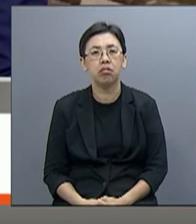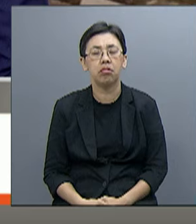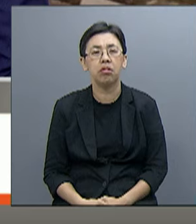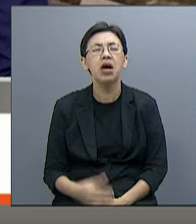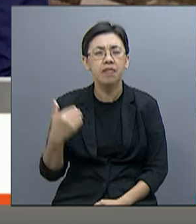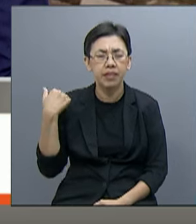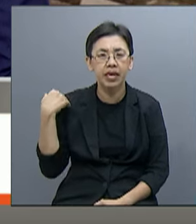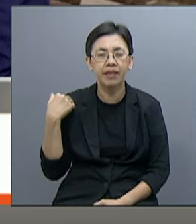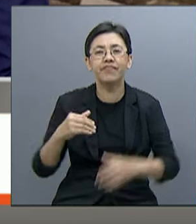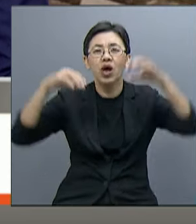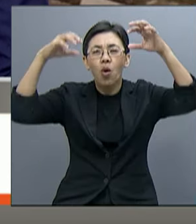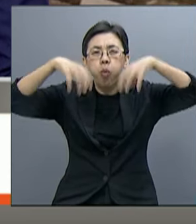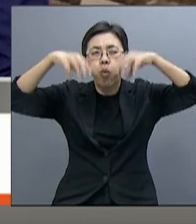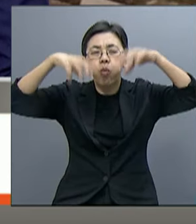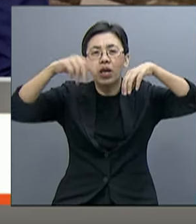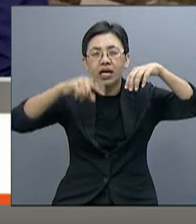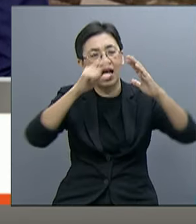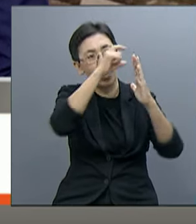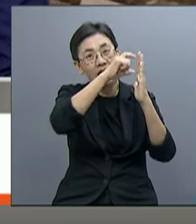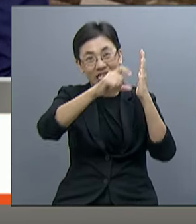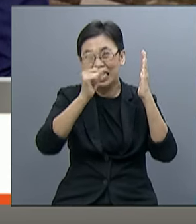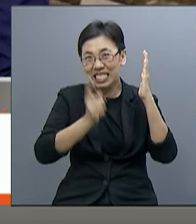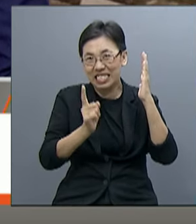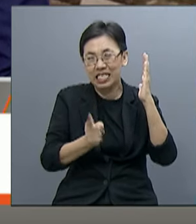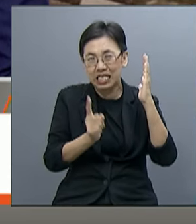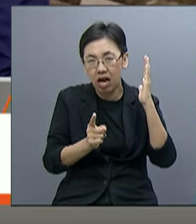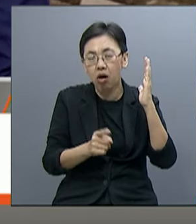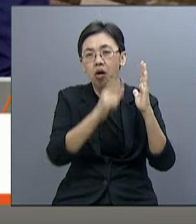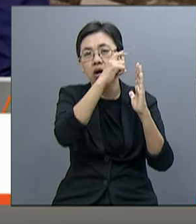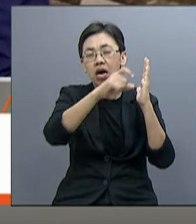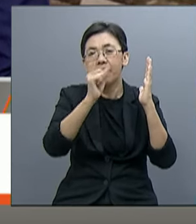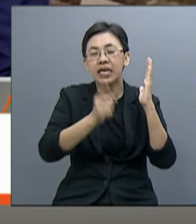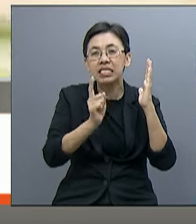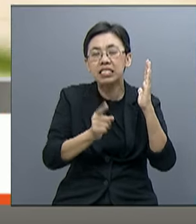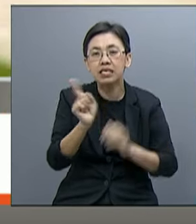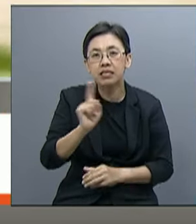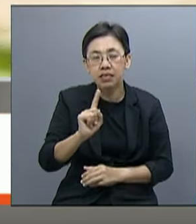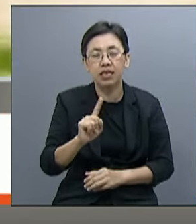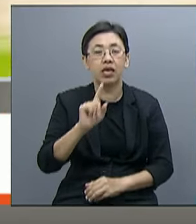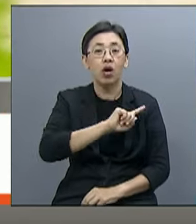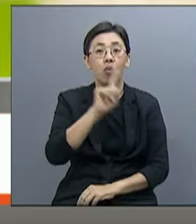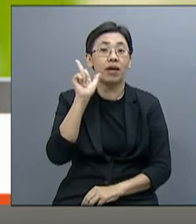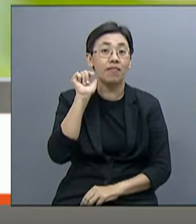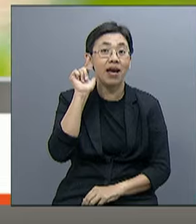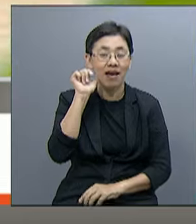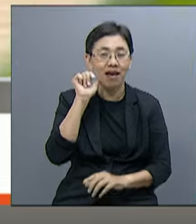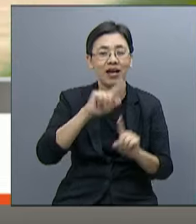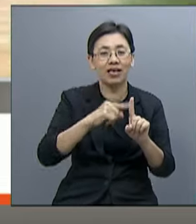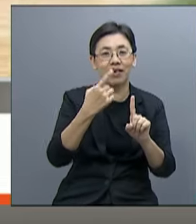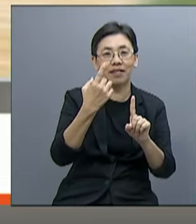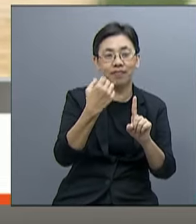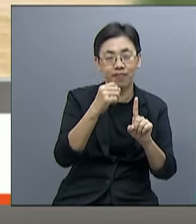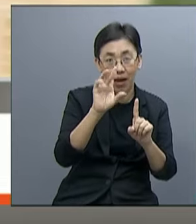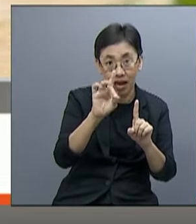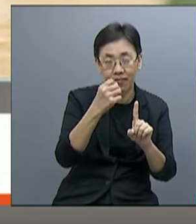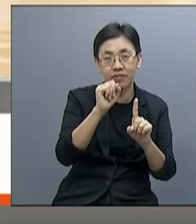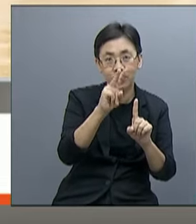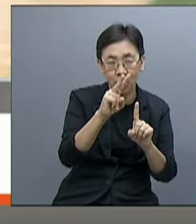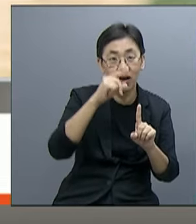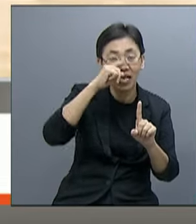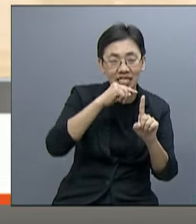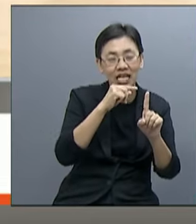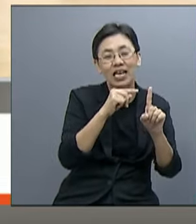คือร่องฝนนี่ตอนนี้มาจริงแล้วนะครับเรียกว่ามาจริงก็หมายถึงว่าตั้งแต่หลังวันแม่เป็นต้นมานี่ก็พาดผ่านประเทศไทยภาคทางประเ